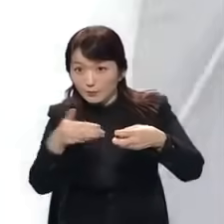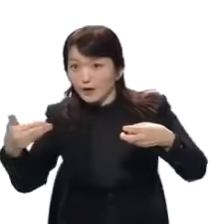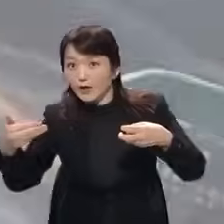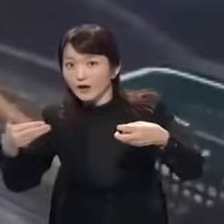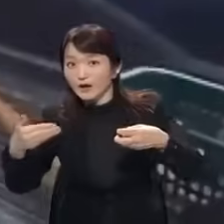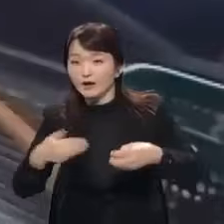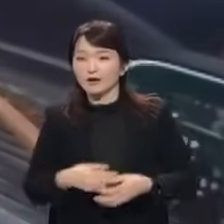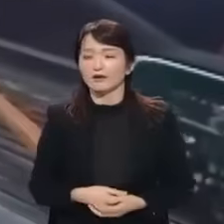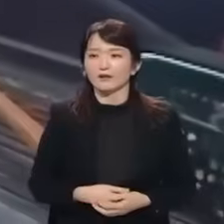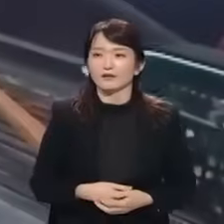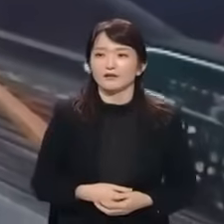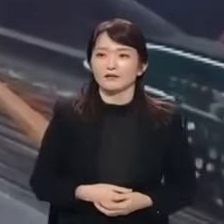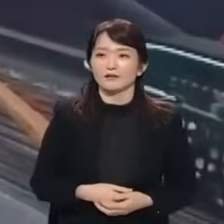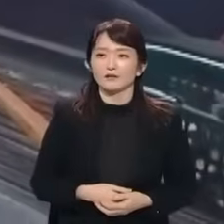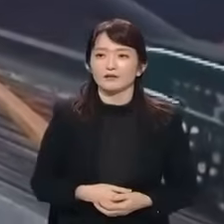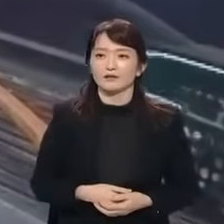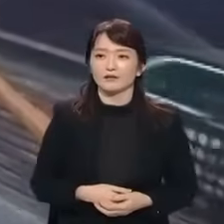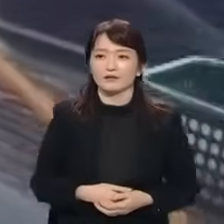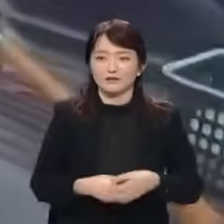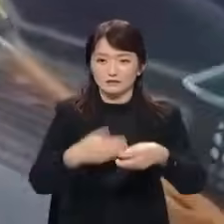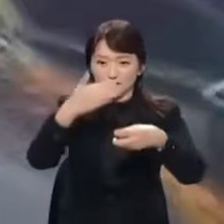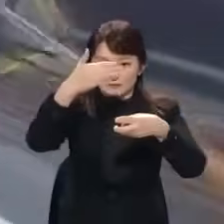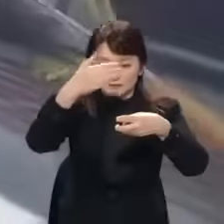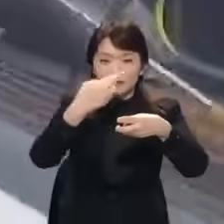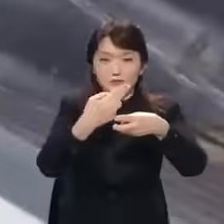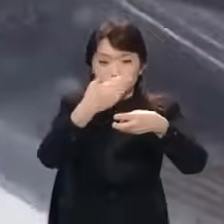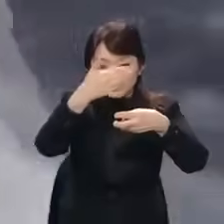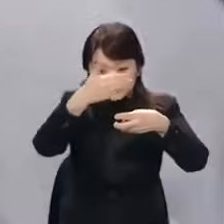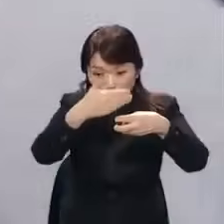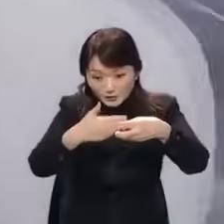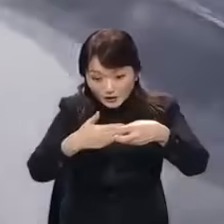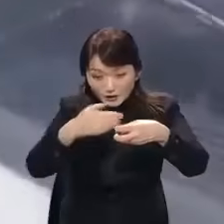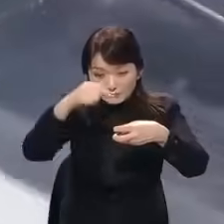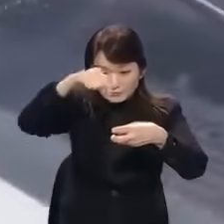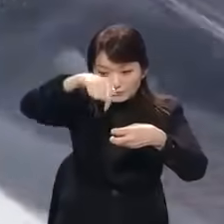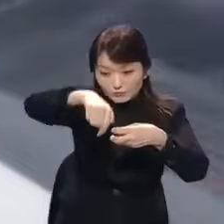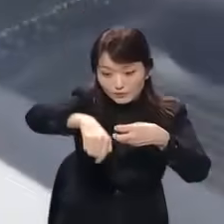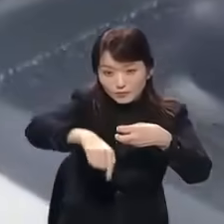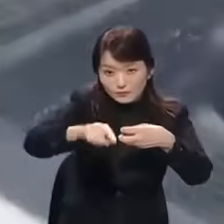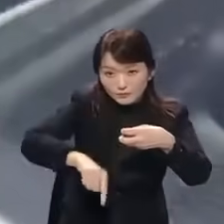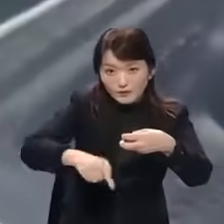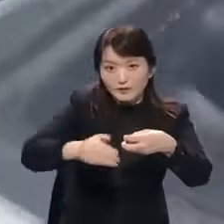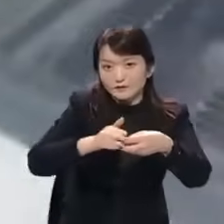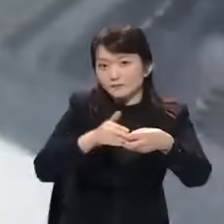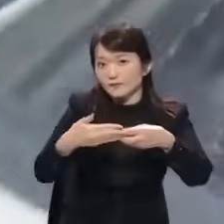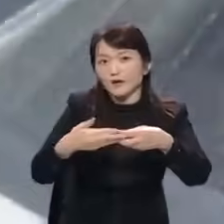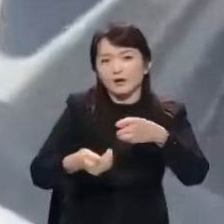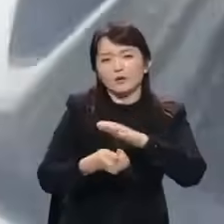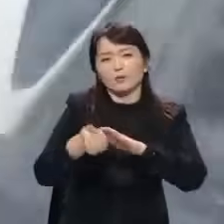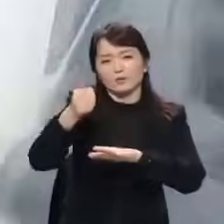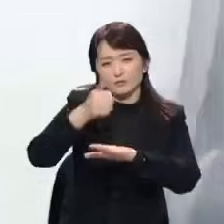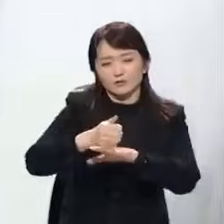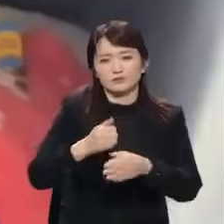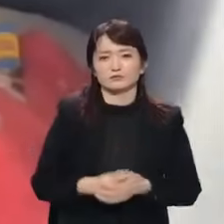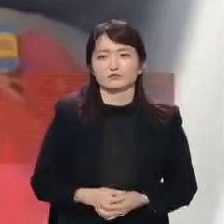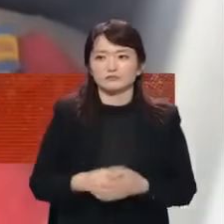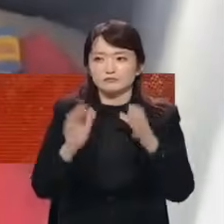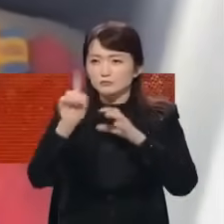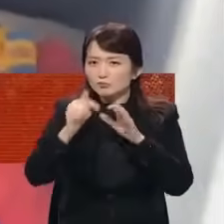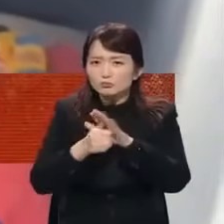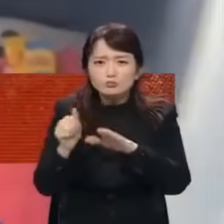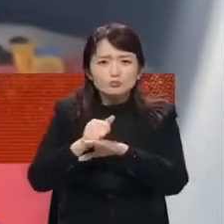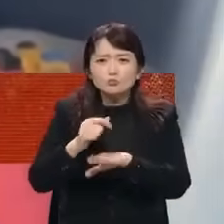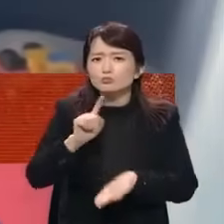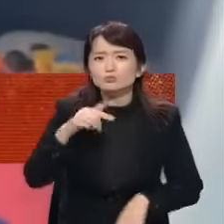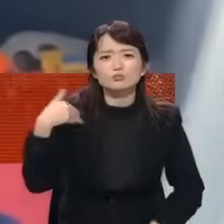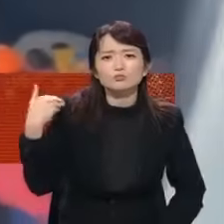자, 아이가 살짝 연 창문에 팔을 깊숙이 넣어 차 문을 여는 데 성공을 했습니다. 아이는 뭘 성공했는지 전혀 모르는